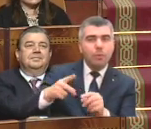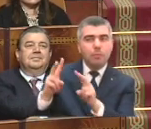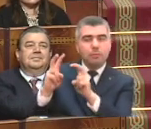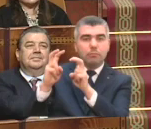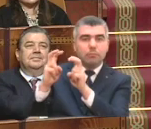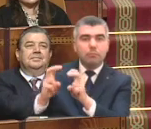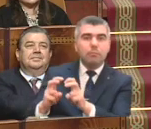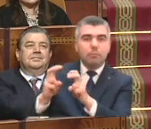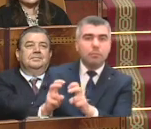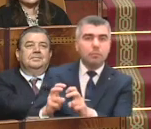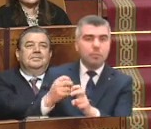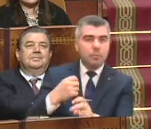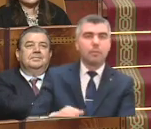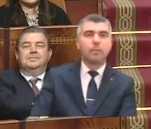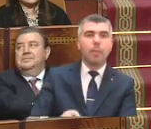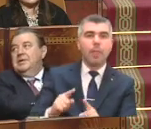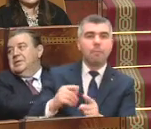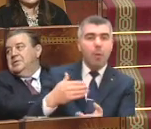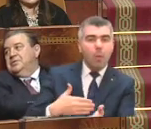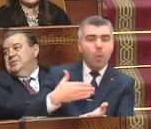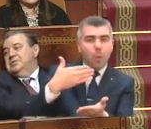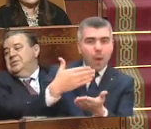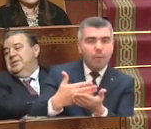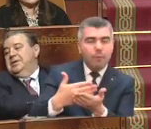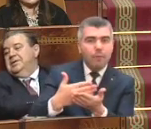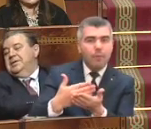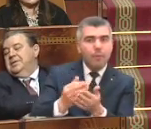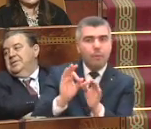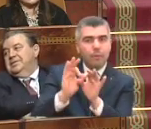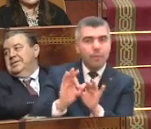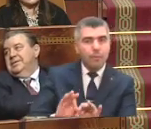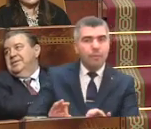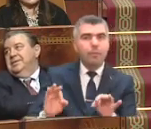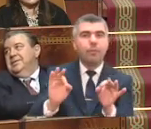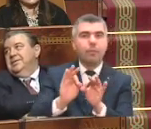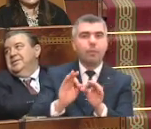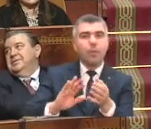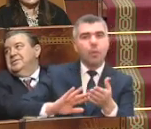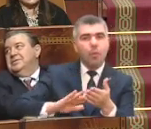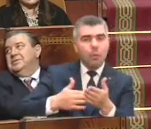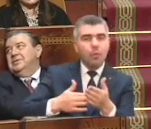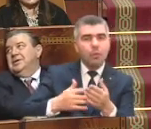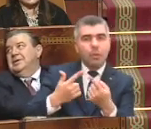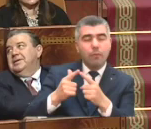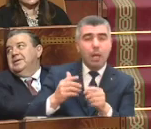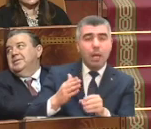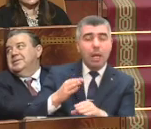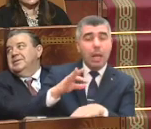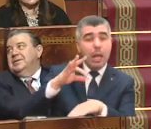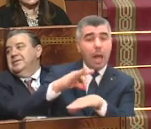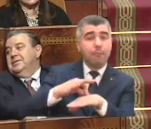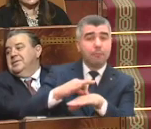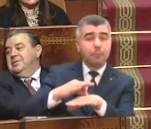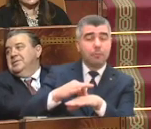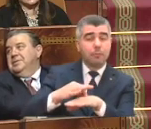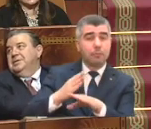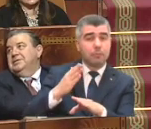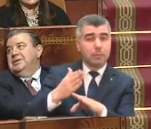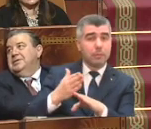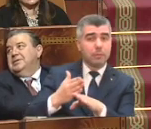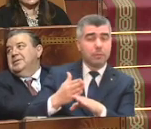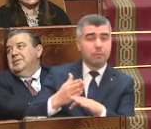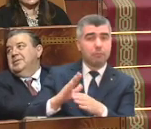ينخفض، باش يتوقف، باش ما تزيدش يعني المواد الاساسيه كلها. اللحم السيده الوزيره راه